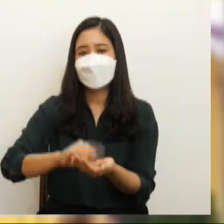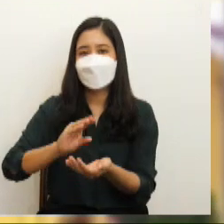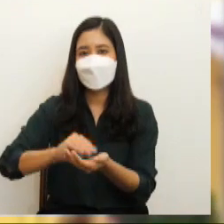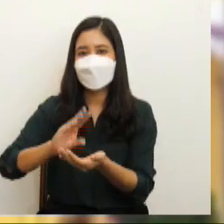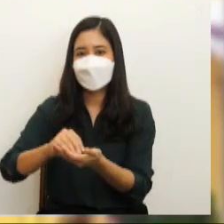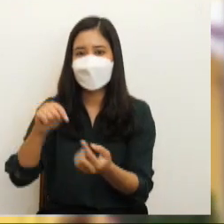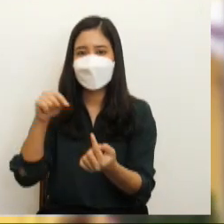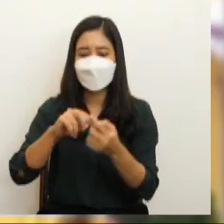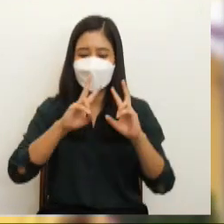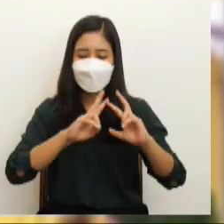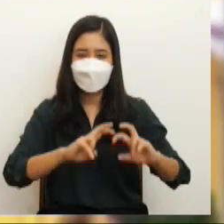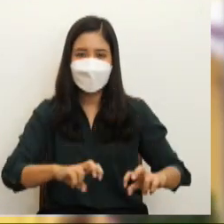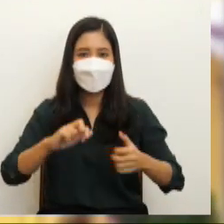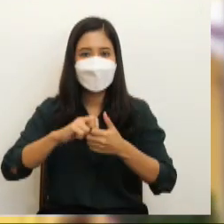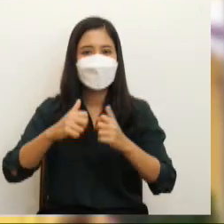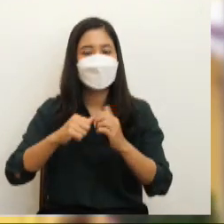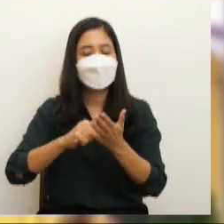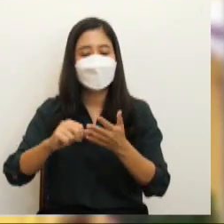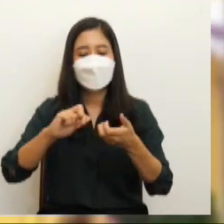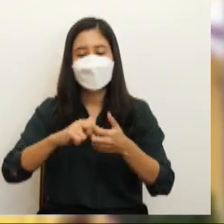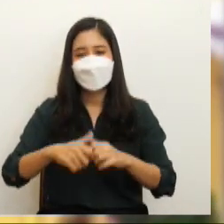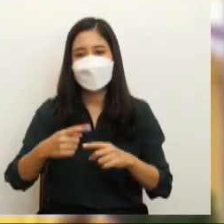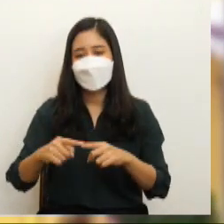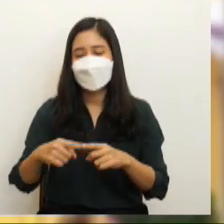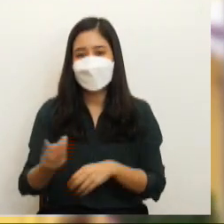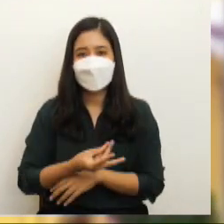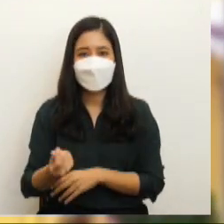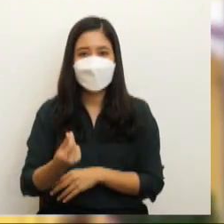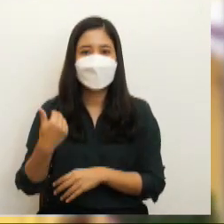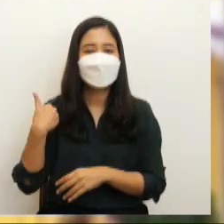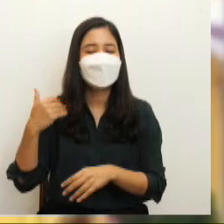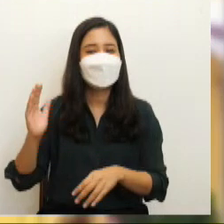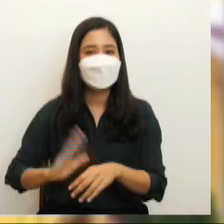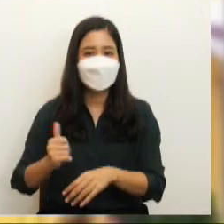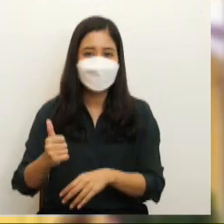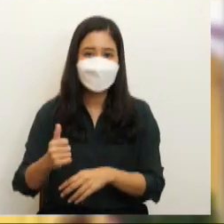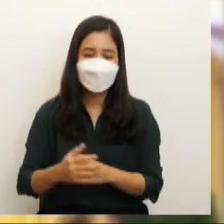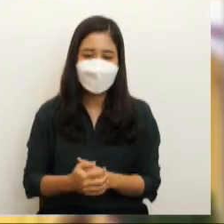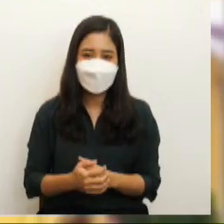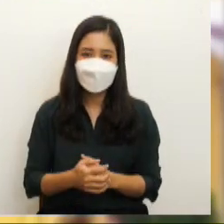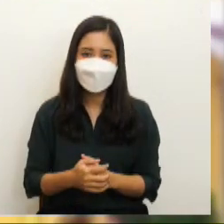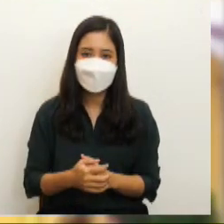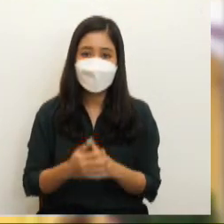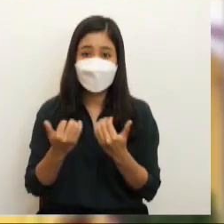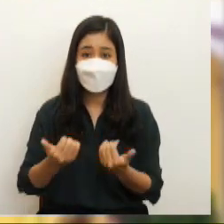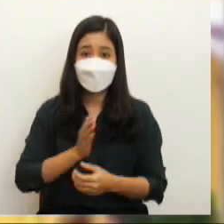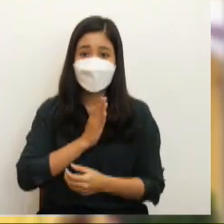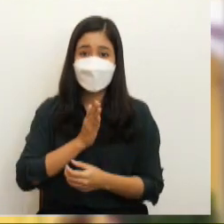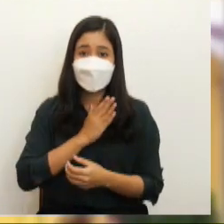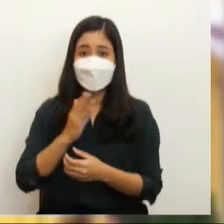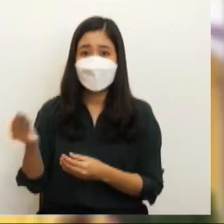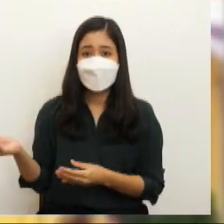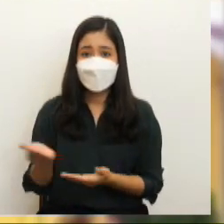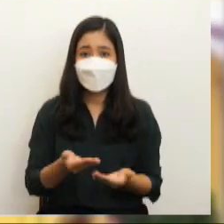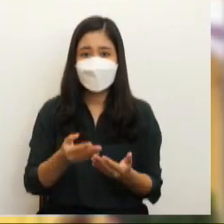เคราะห์ปัญหาต่างๆแก้ไขปัญหาที่เกิดขึ้นอย่างรวดเร็วและมีประสิทธิภาพวันนี้นะคะเราได้รับเกียรติจากผู้ที่เกี่ยวข้องโดยตรง